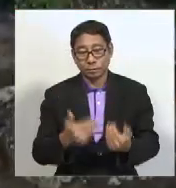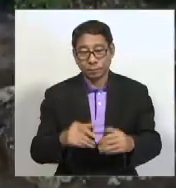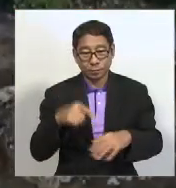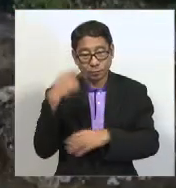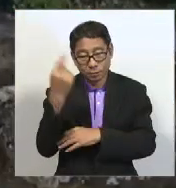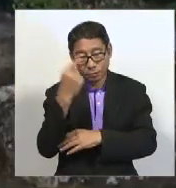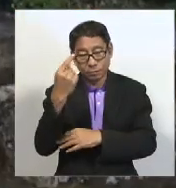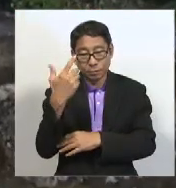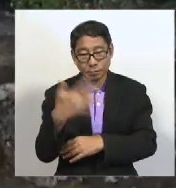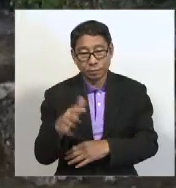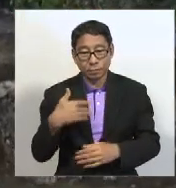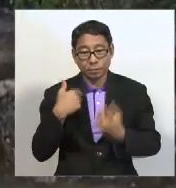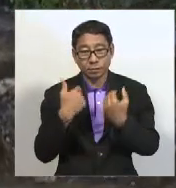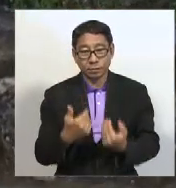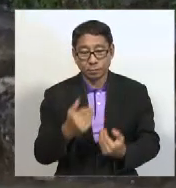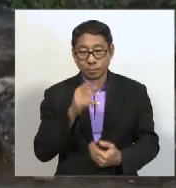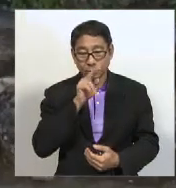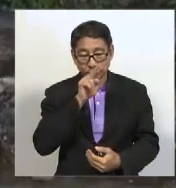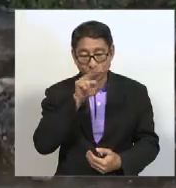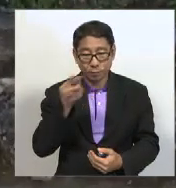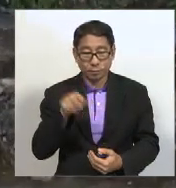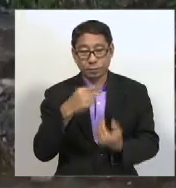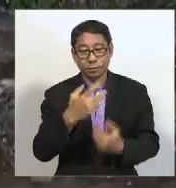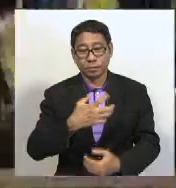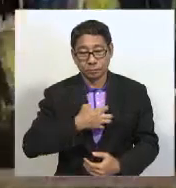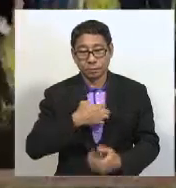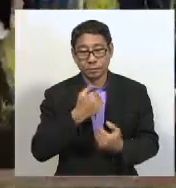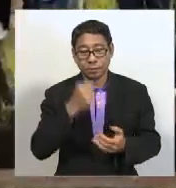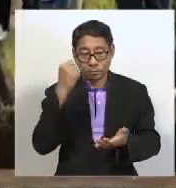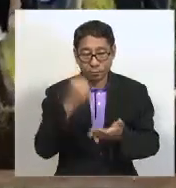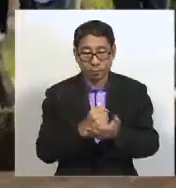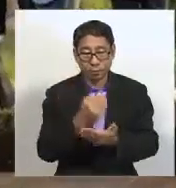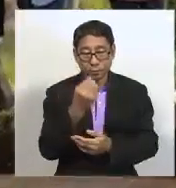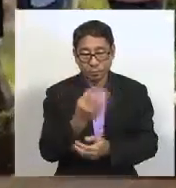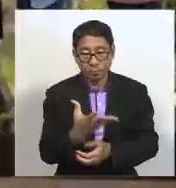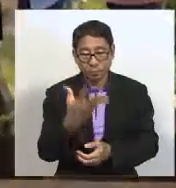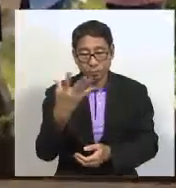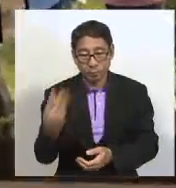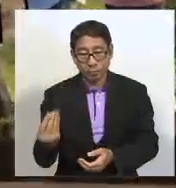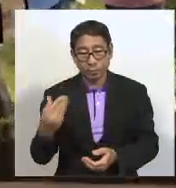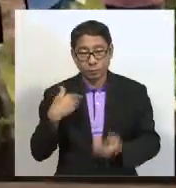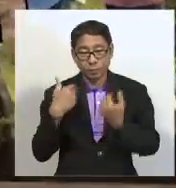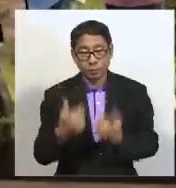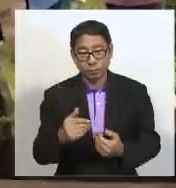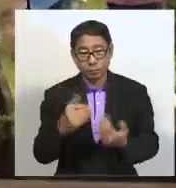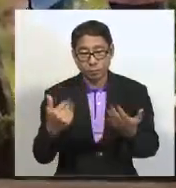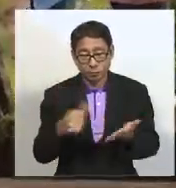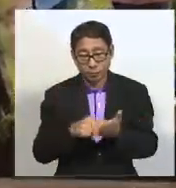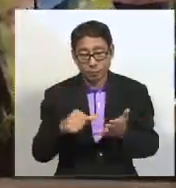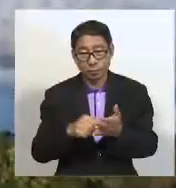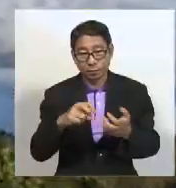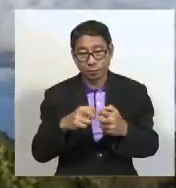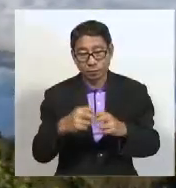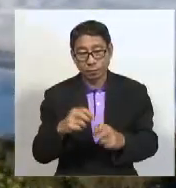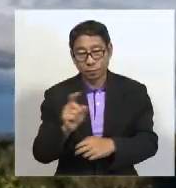ท่องเที่ยวพอดีนะคะแต่หลังจากนั้นต้องดูว่ายังมีความต้องการที่จะลงทะเบียนมากน้อยแค่ไหนแล้วก็ต้องดูอีกว่าจะต้องมีการปรับปรุงเงื่อนไขอะ